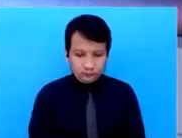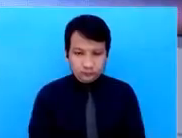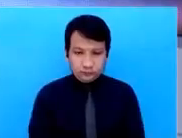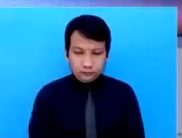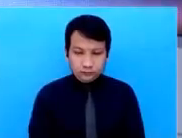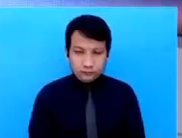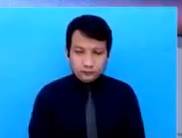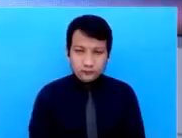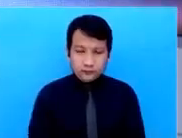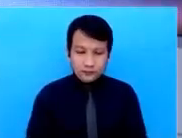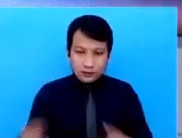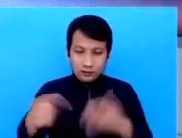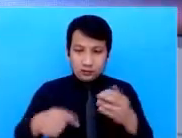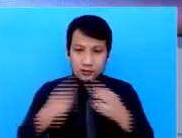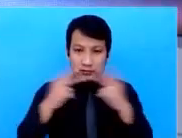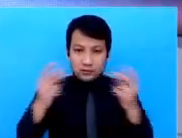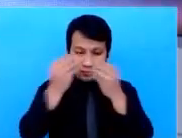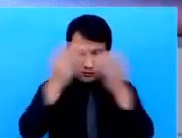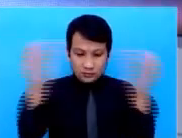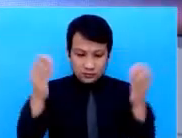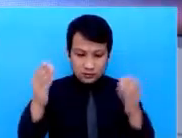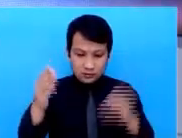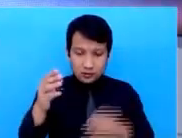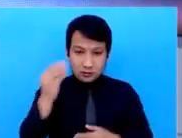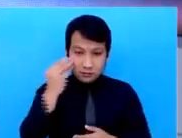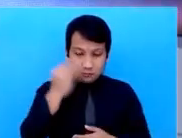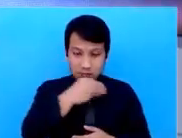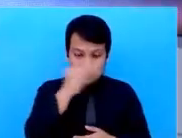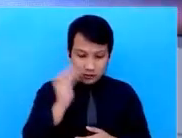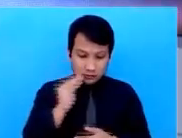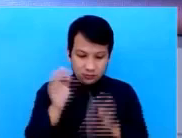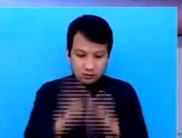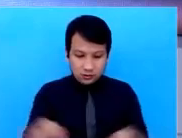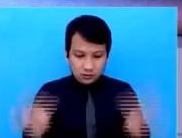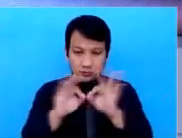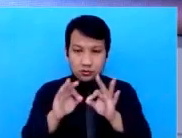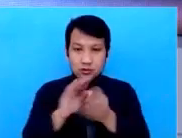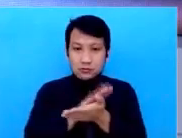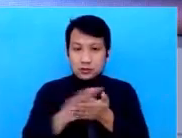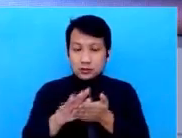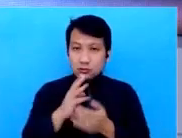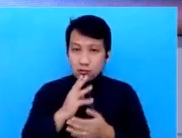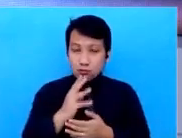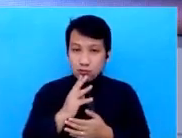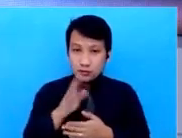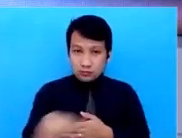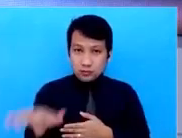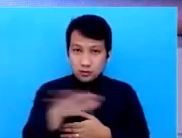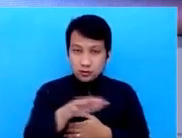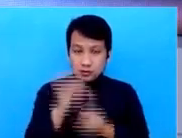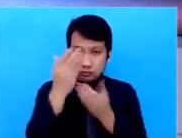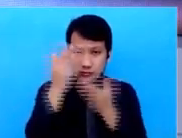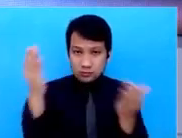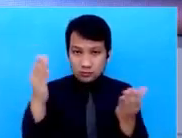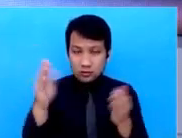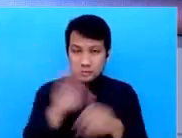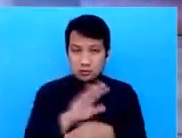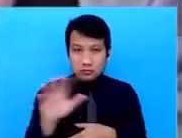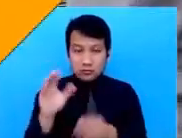Iginiit ni Presidential Aspirant at Senator Manny Pacquiao na mahalaga ang malinis ng inuming tubig sa mga lugar na sinalanta ng bagyong